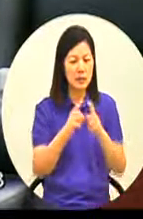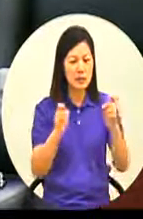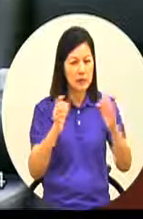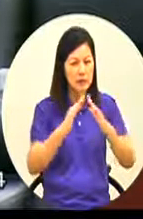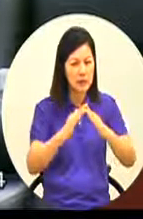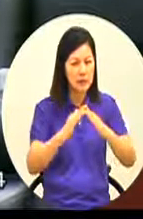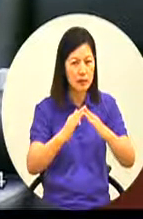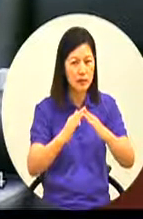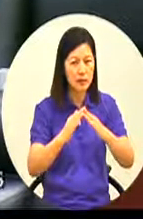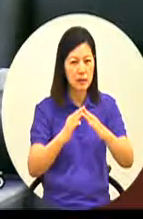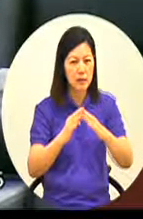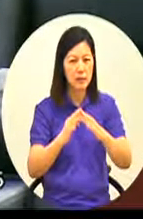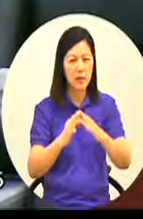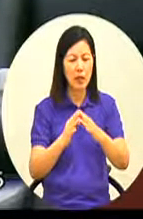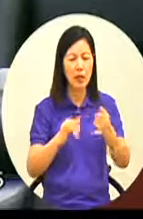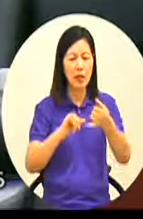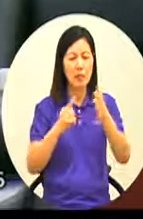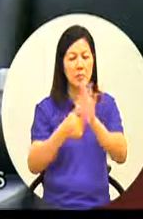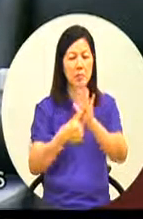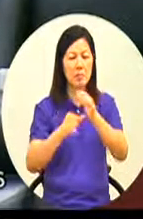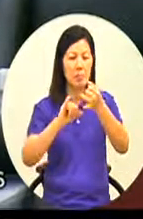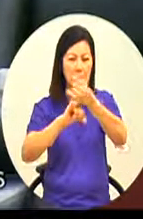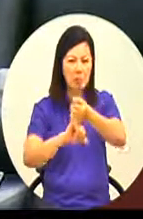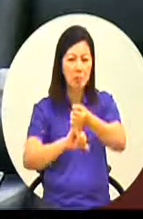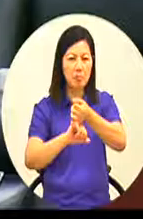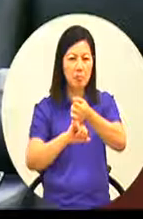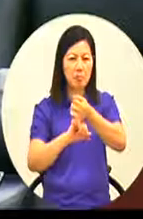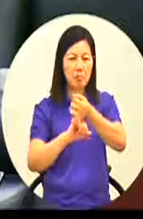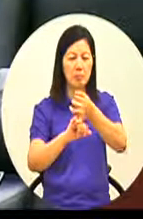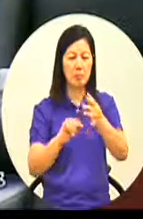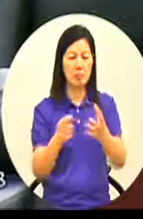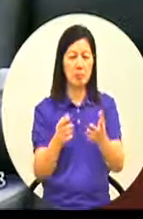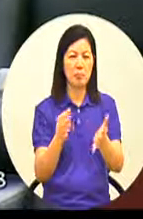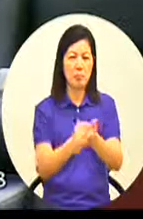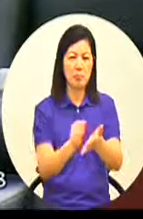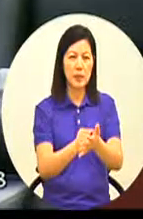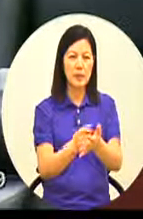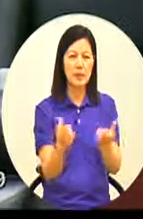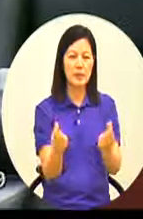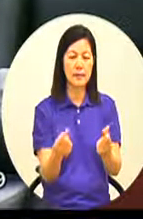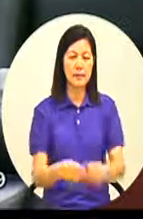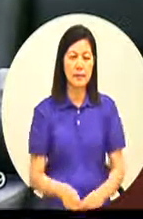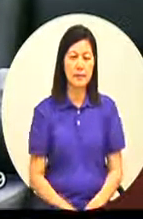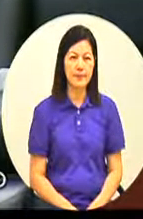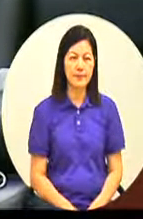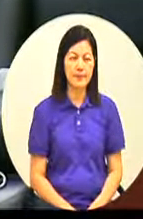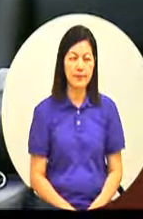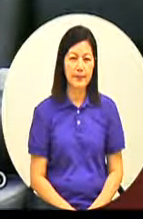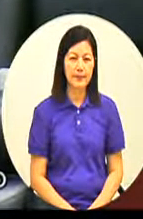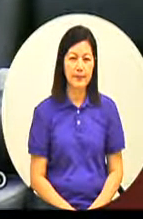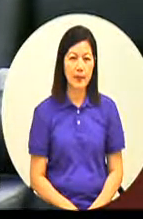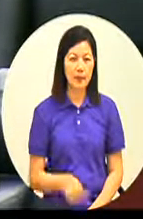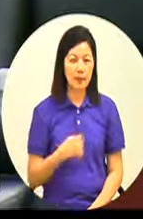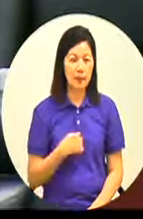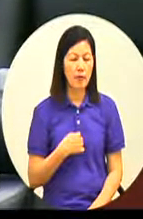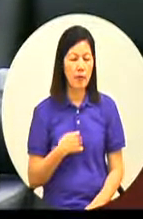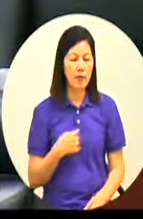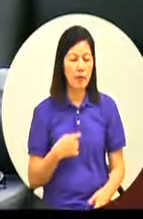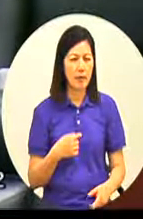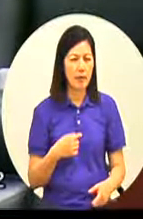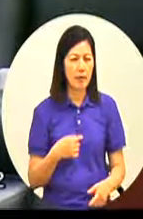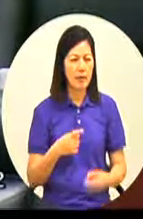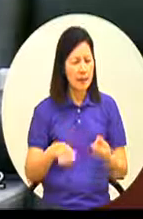只有挂名而已啦，挂名而已。所以本席底下提出来讲哦，我们应该哦配合我们的新